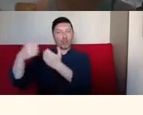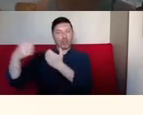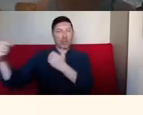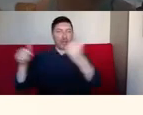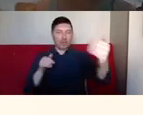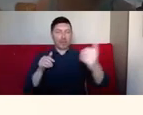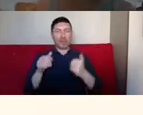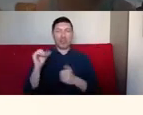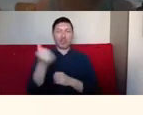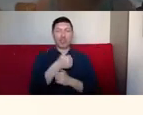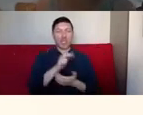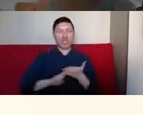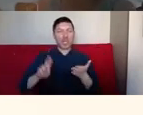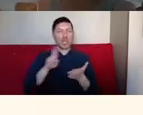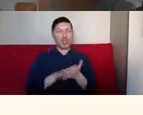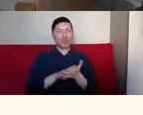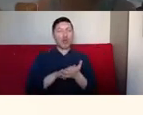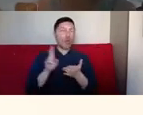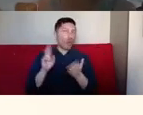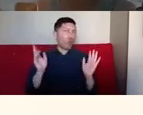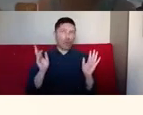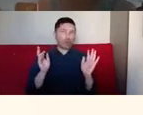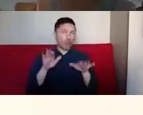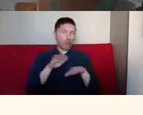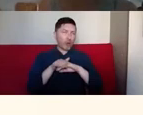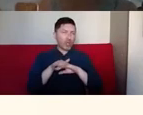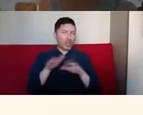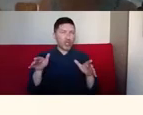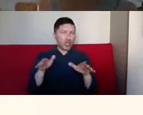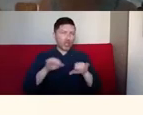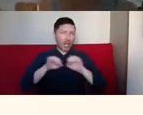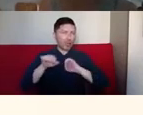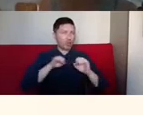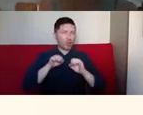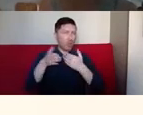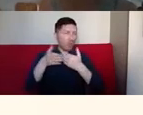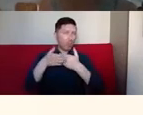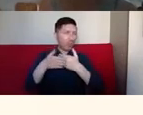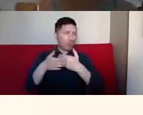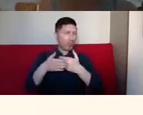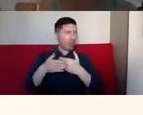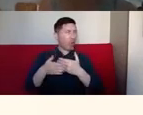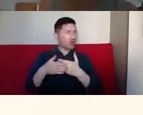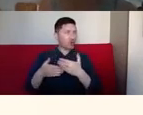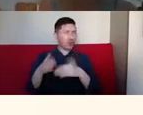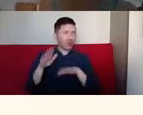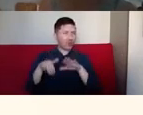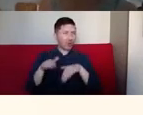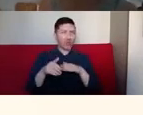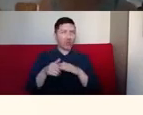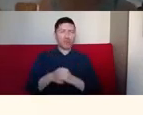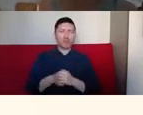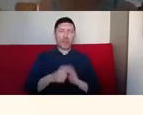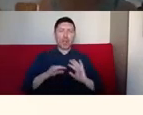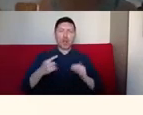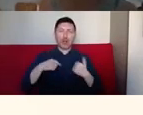à la fois et assez proches. On est assez proches les uns des autres dans nos modes de fonctionnement. Donc, on subventionne et on